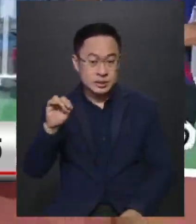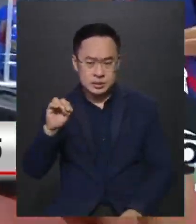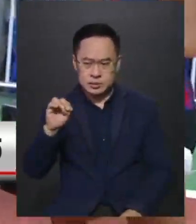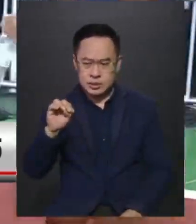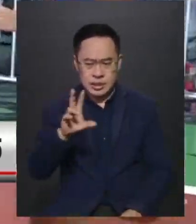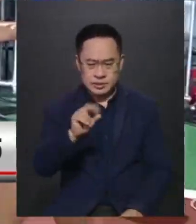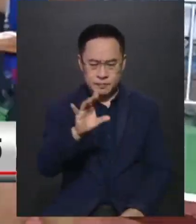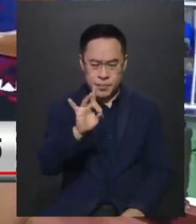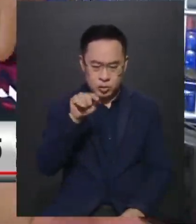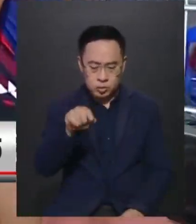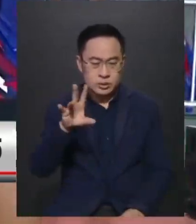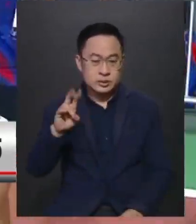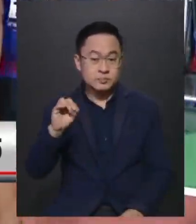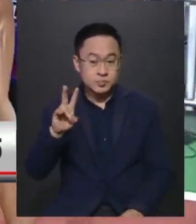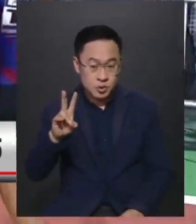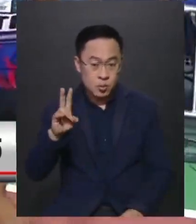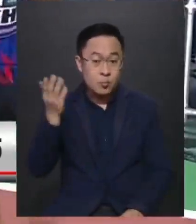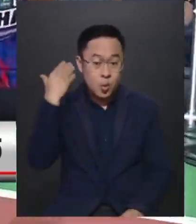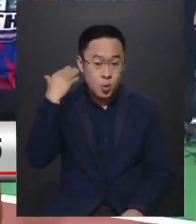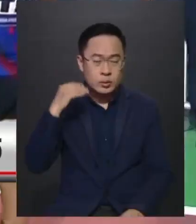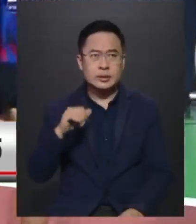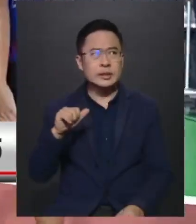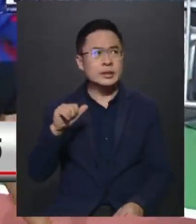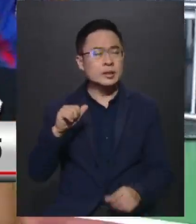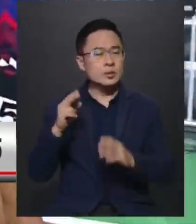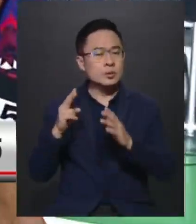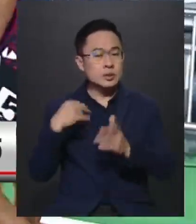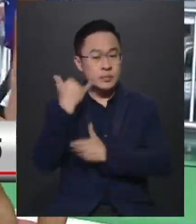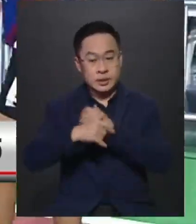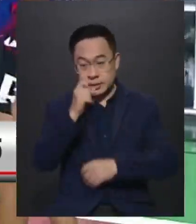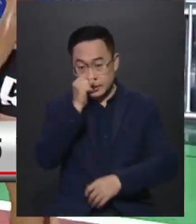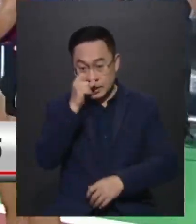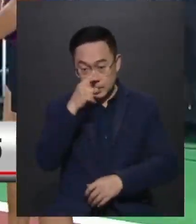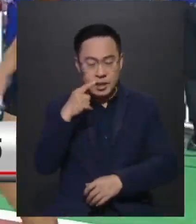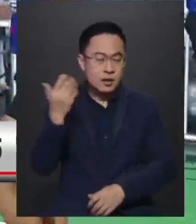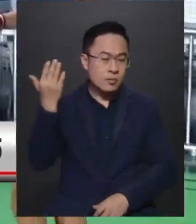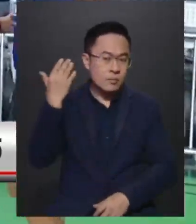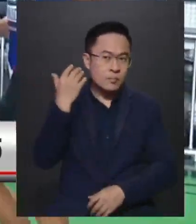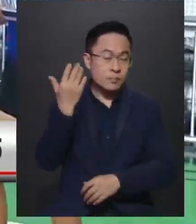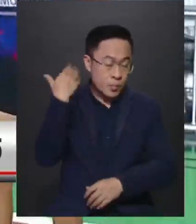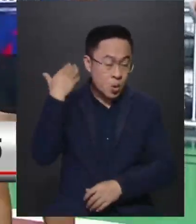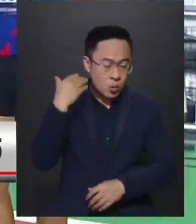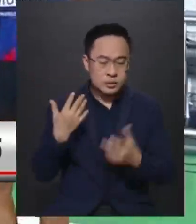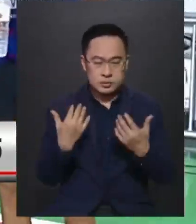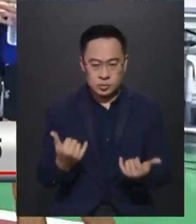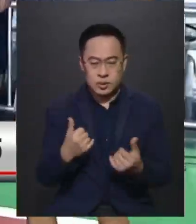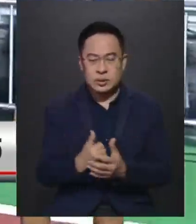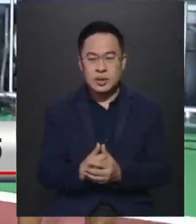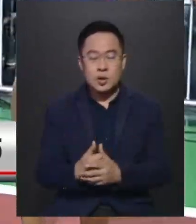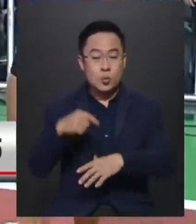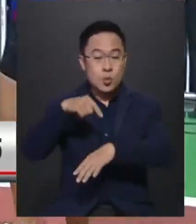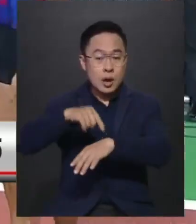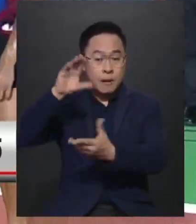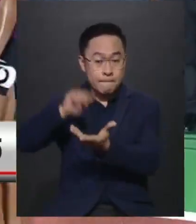าทีทำได้ในศึกกรีธาชิงแชมป์เอเชีย2019ที่กาตาร์แล้วก็ทำลายสถิติเดิมของประเทศไทยด้ว